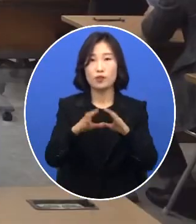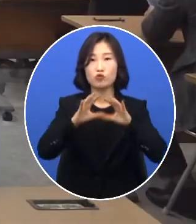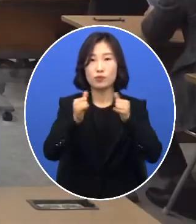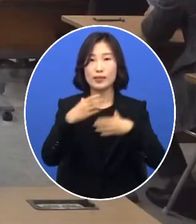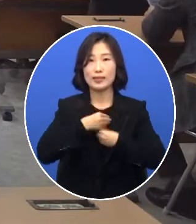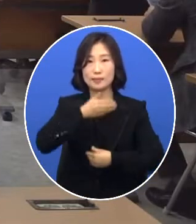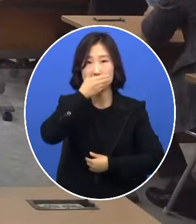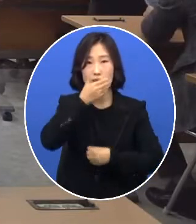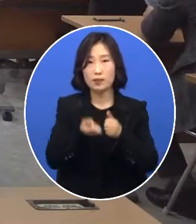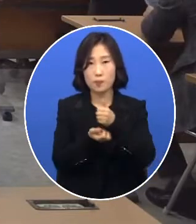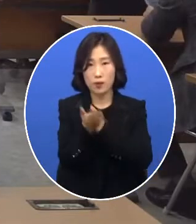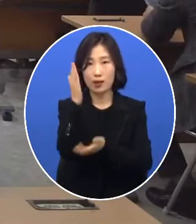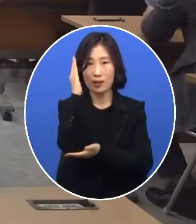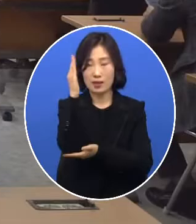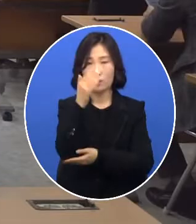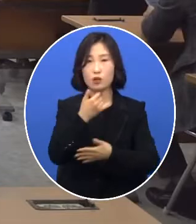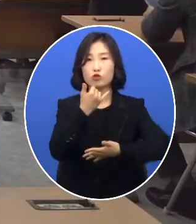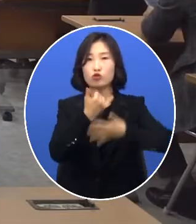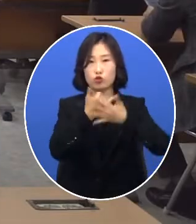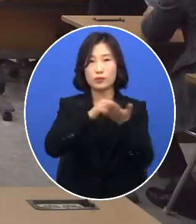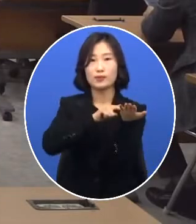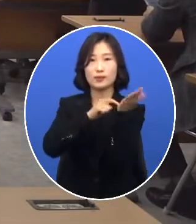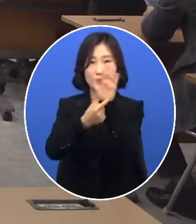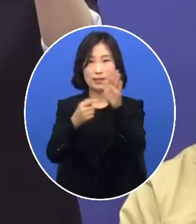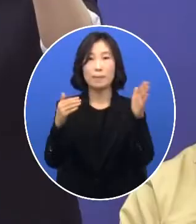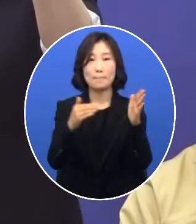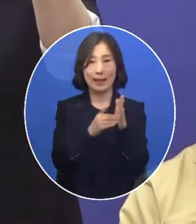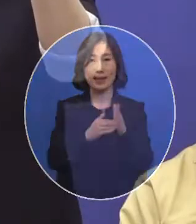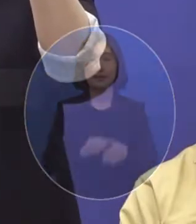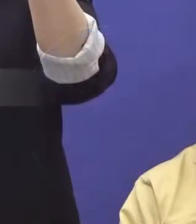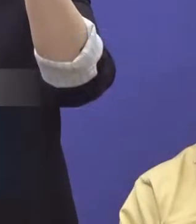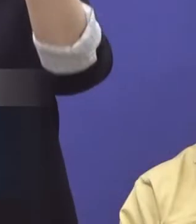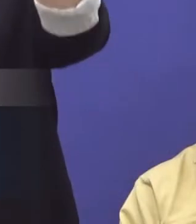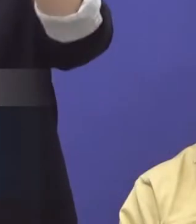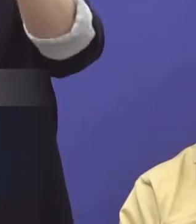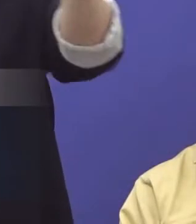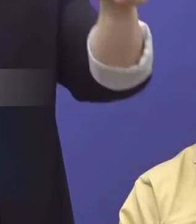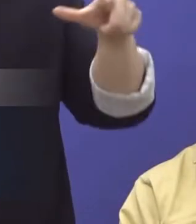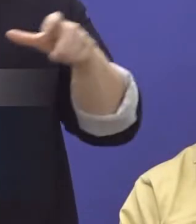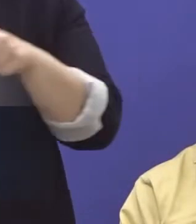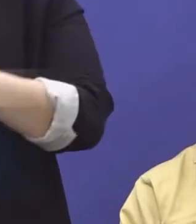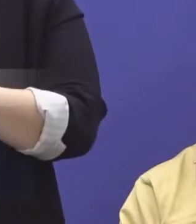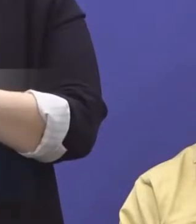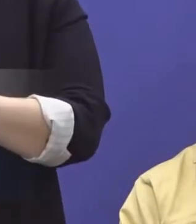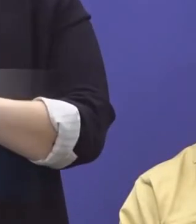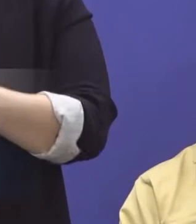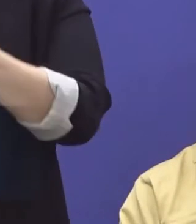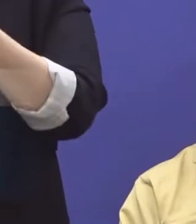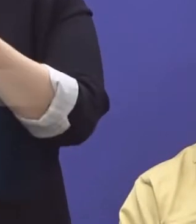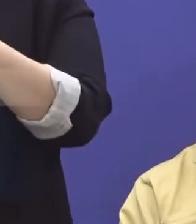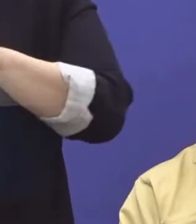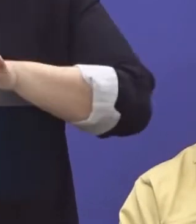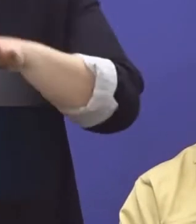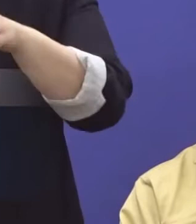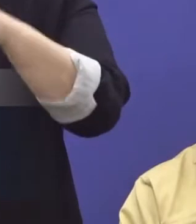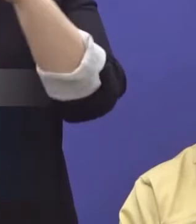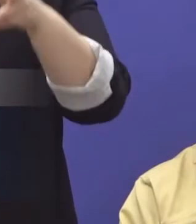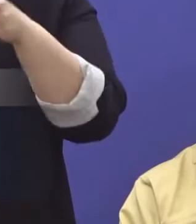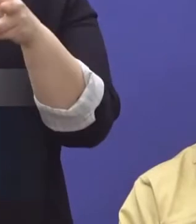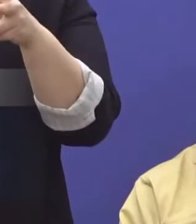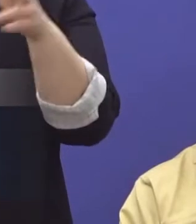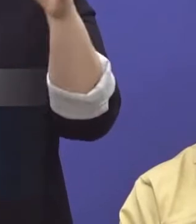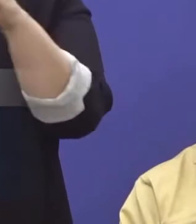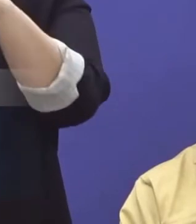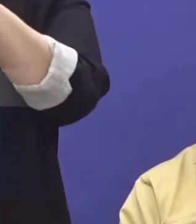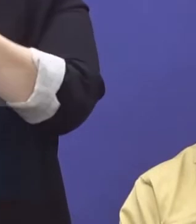서울을 통해 실시간으로 진행했습니다. 9개 자치구 구청장님과 패션 봉제산업 협동조합